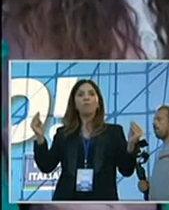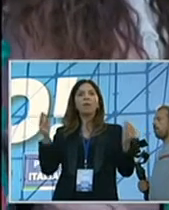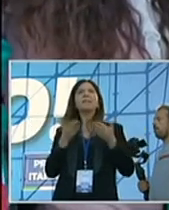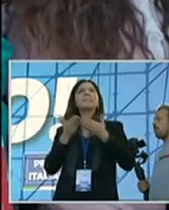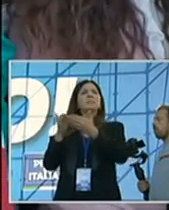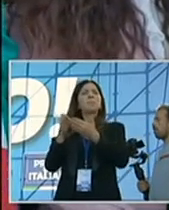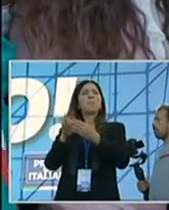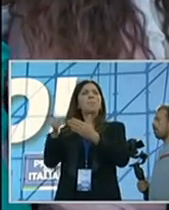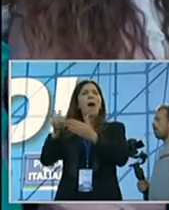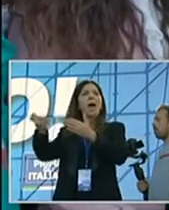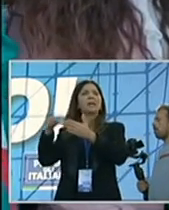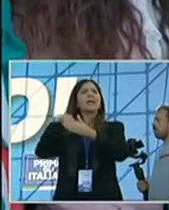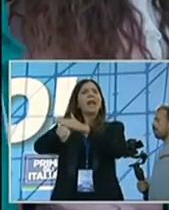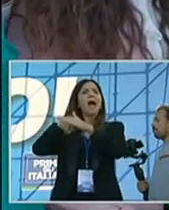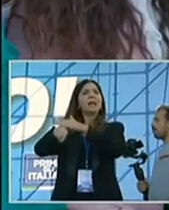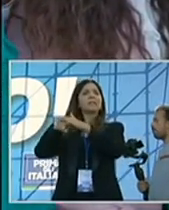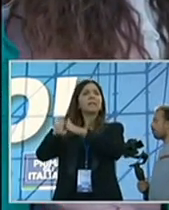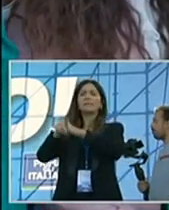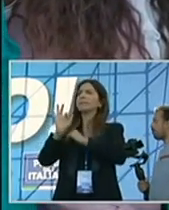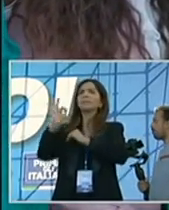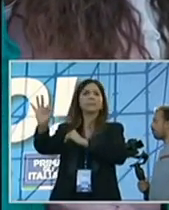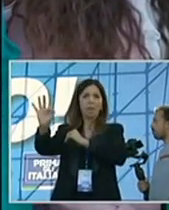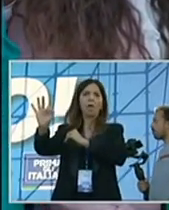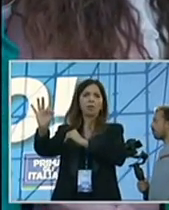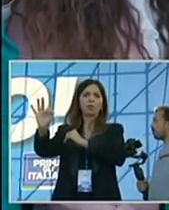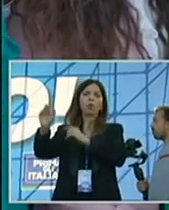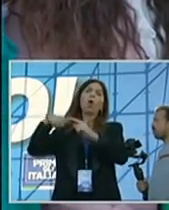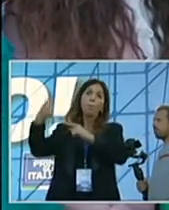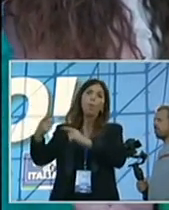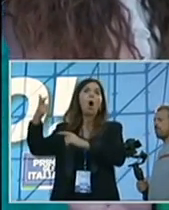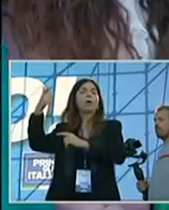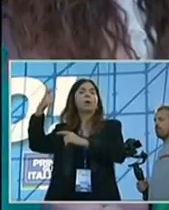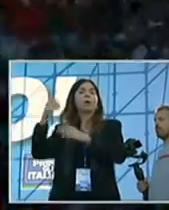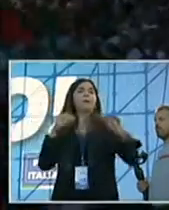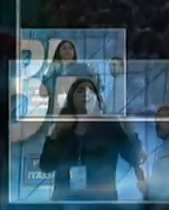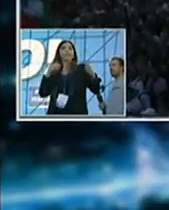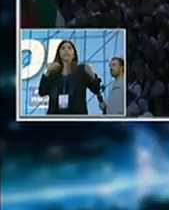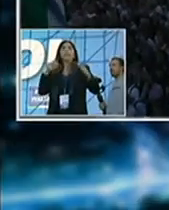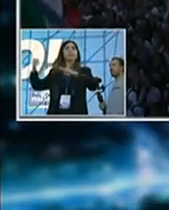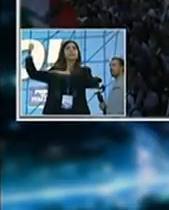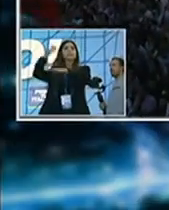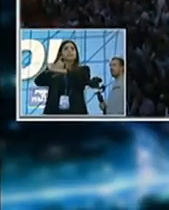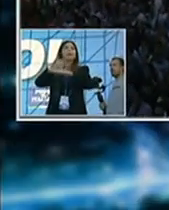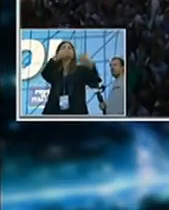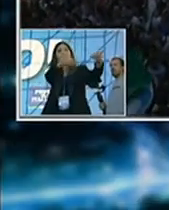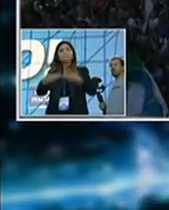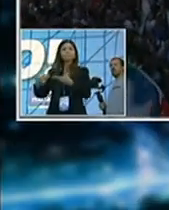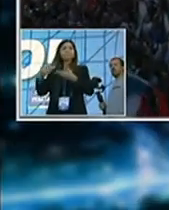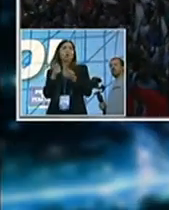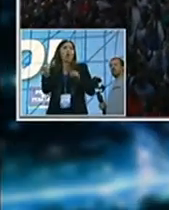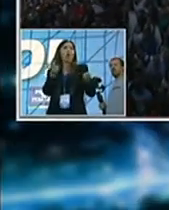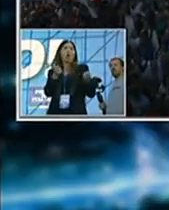dei clandestini prima che la sinistra permettesse l'invasione incontrollata. Allora qui è Berlusconi